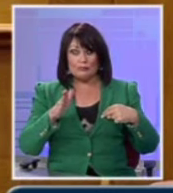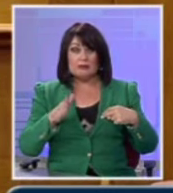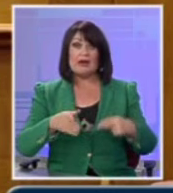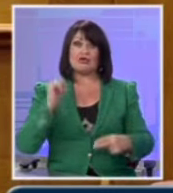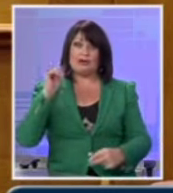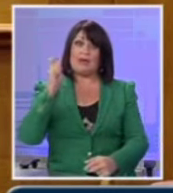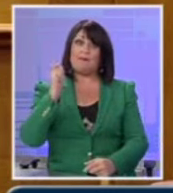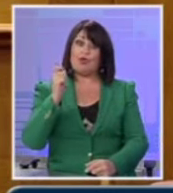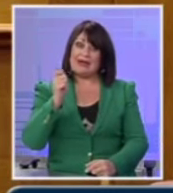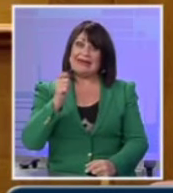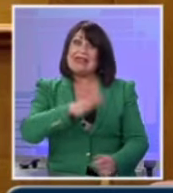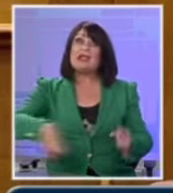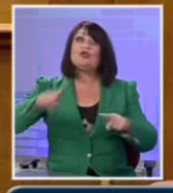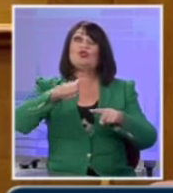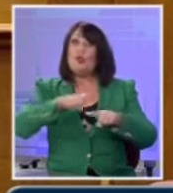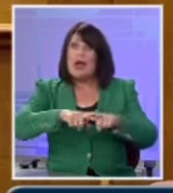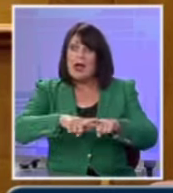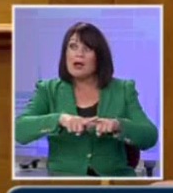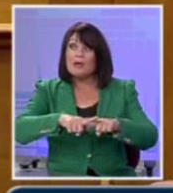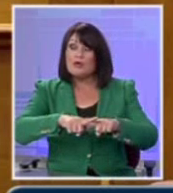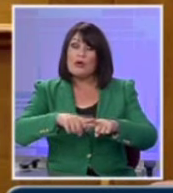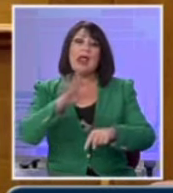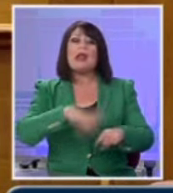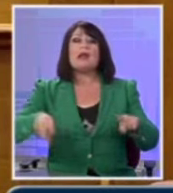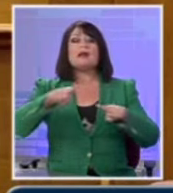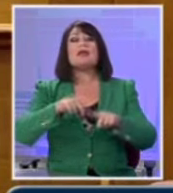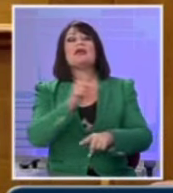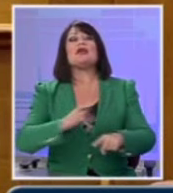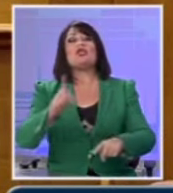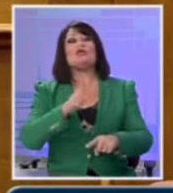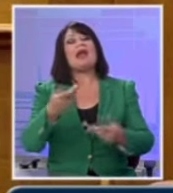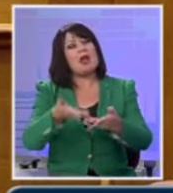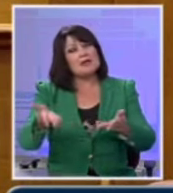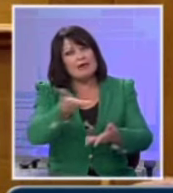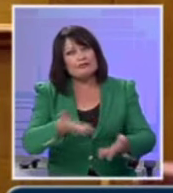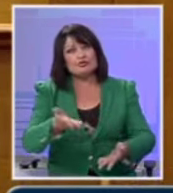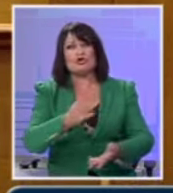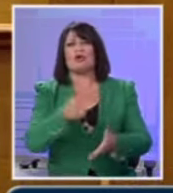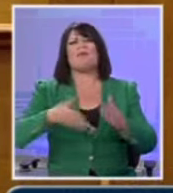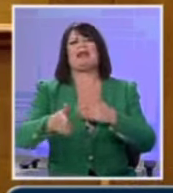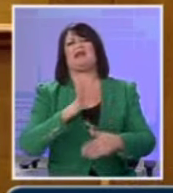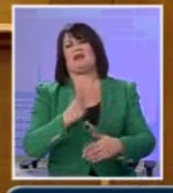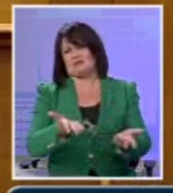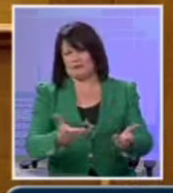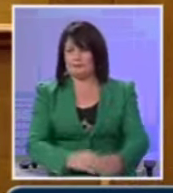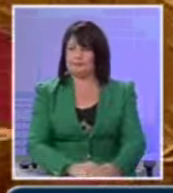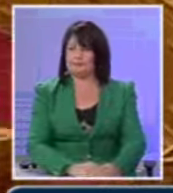Πολιτική ανήκει στον ελληνικό λαό, στην ελληνική κοινωνία και αυτός εξυπηρετεί, όχι πελαδιακές σχέσεις.